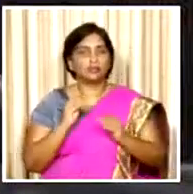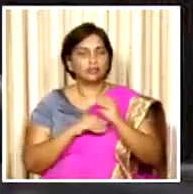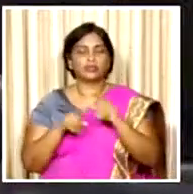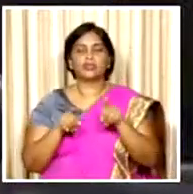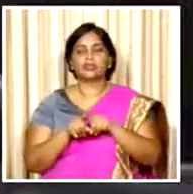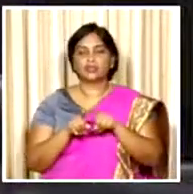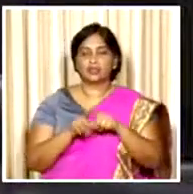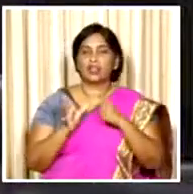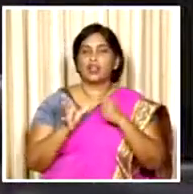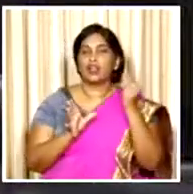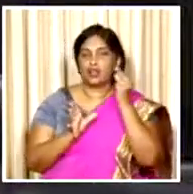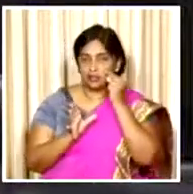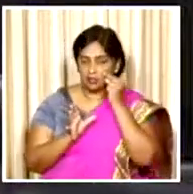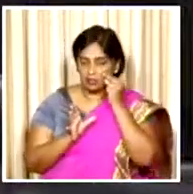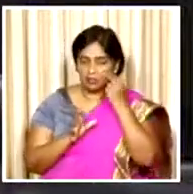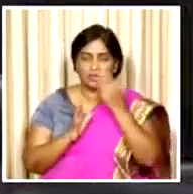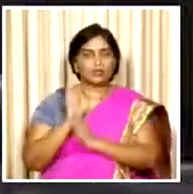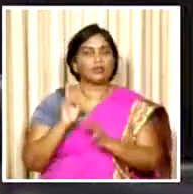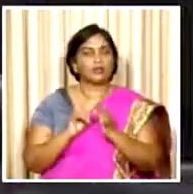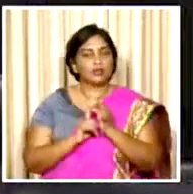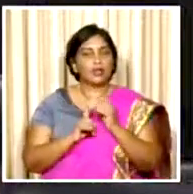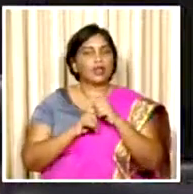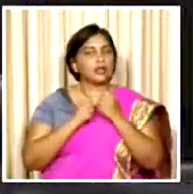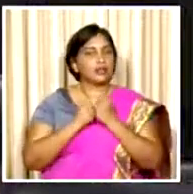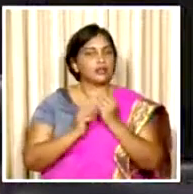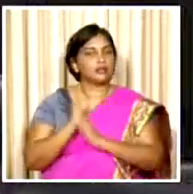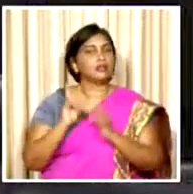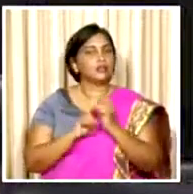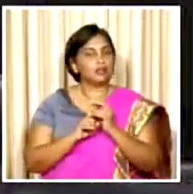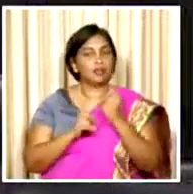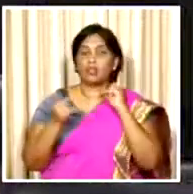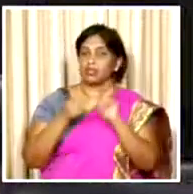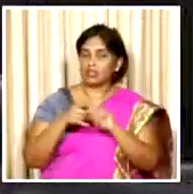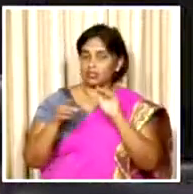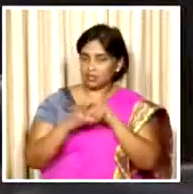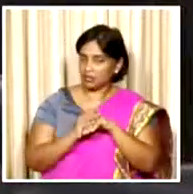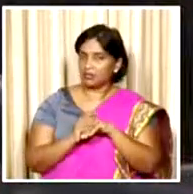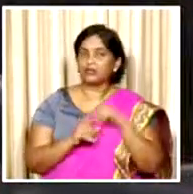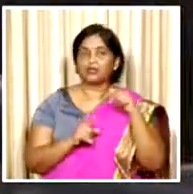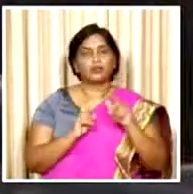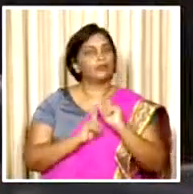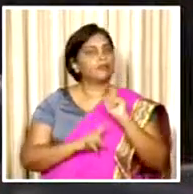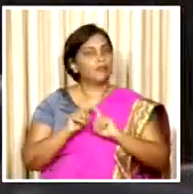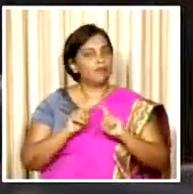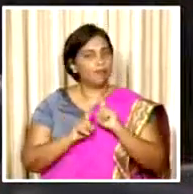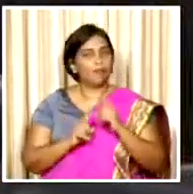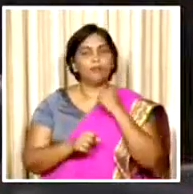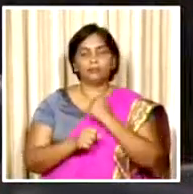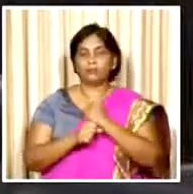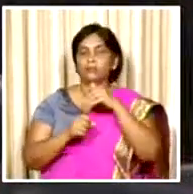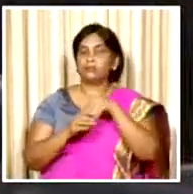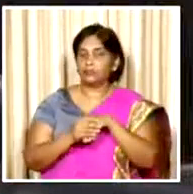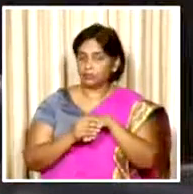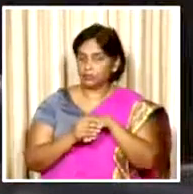හැටියට අනුර කුමාර දිසානායක මන්ත්‍රීවරයා දල සරහ පෙරම මන්ත්‍රීවරයා තරඟ කරා. මේ පාර්ලිමේන්තුවේ ආණ්ඩුවේ